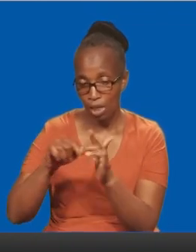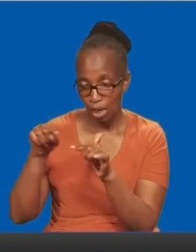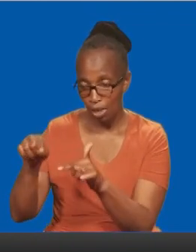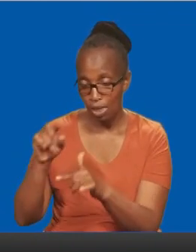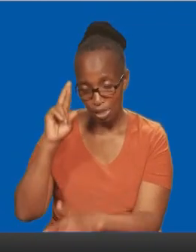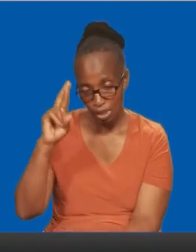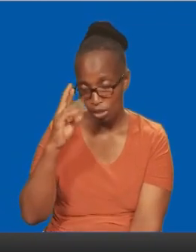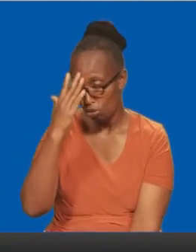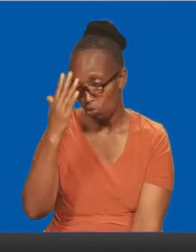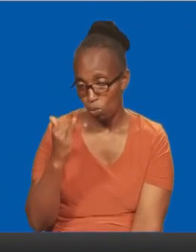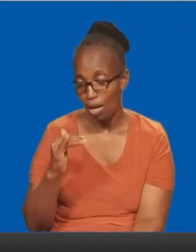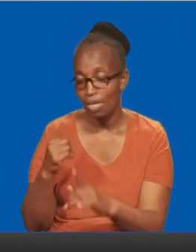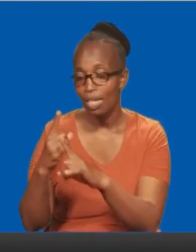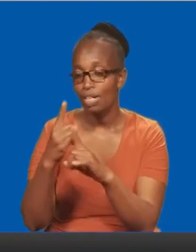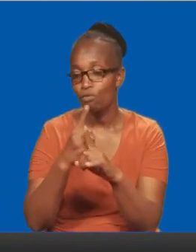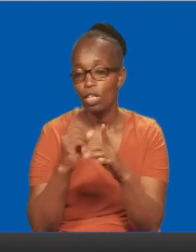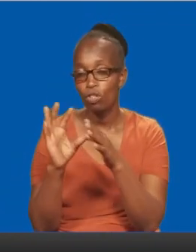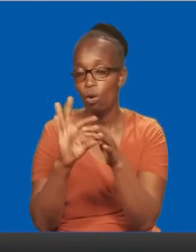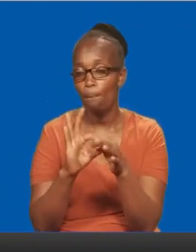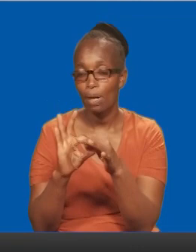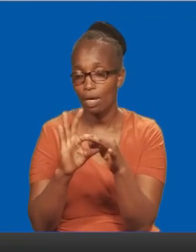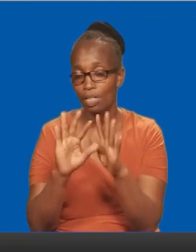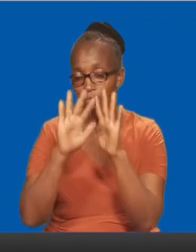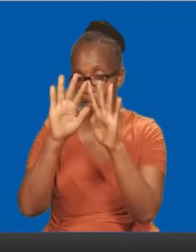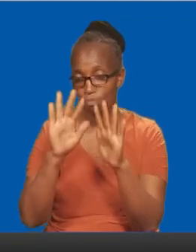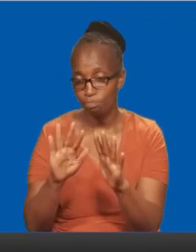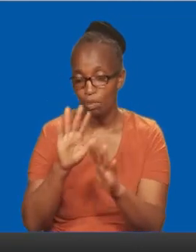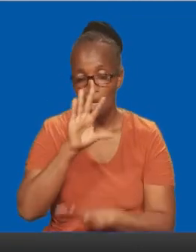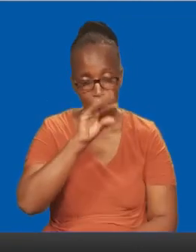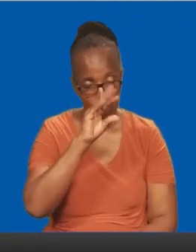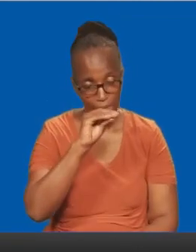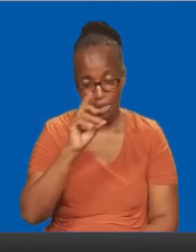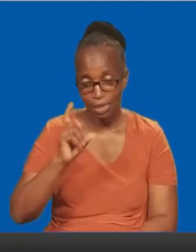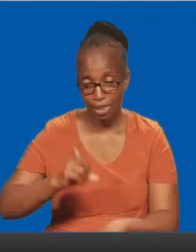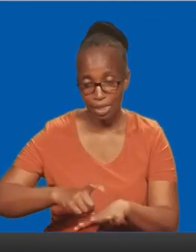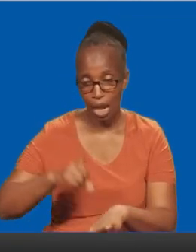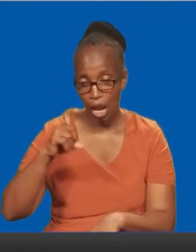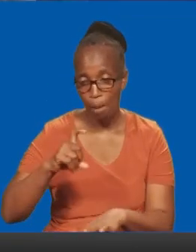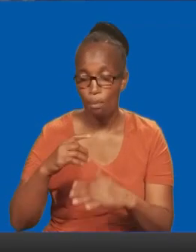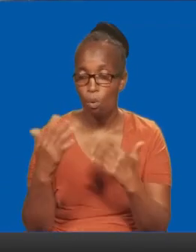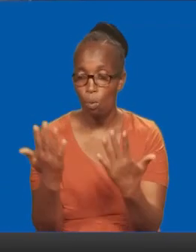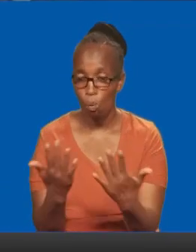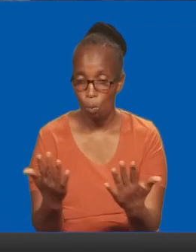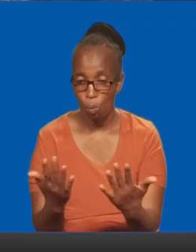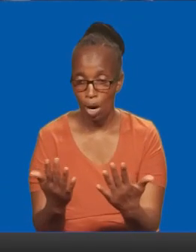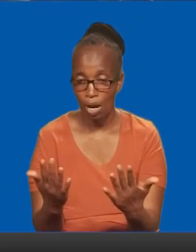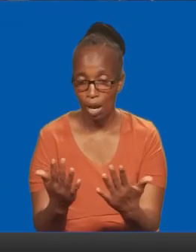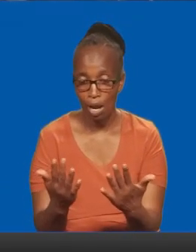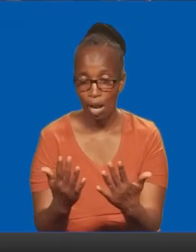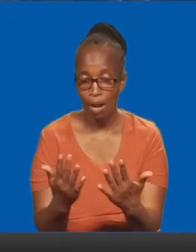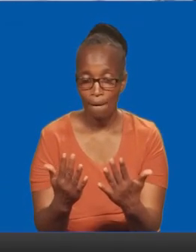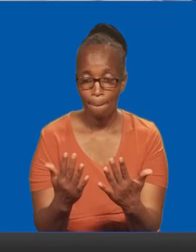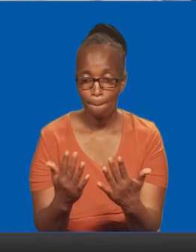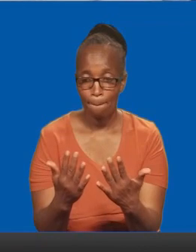area. And that's why these cooperatives are very important for us. Akiongea huko Embu